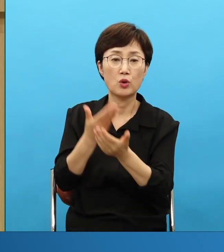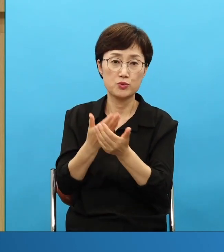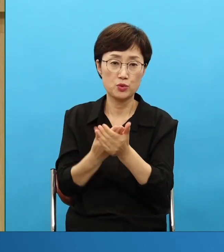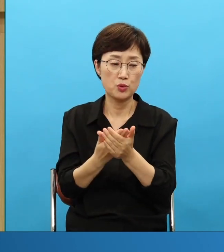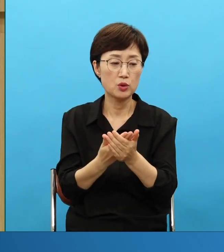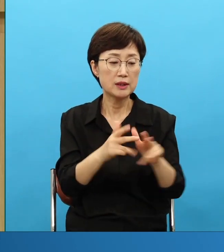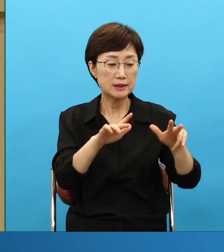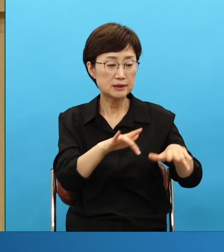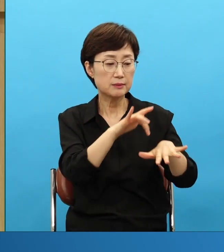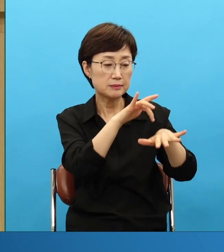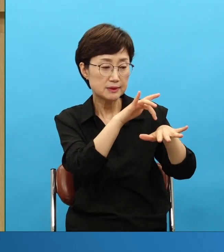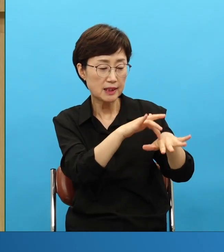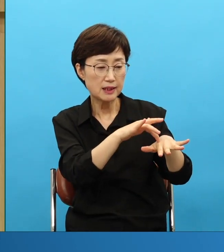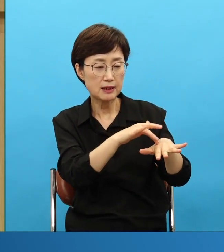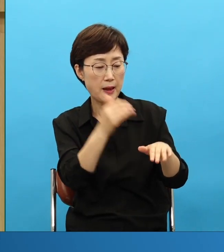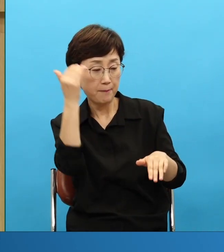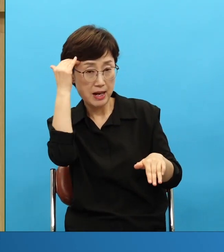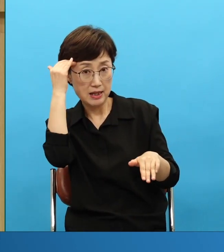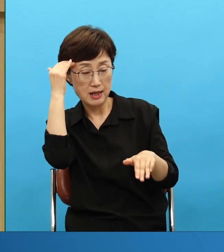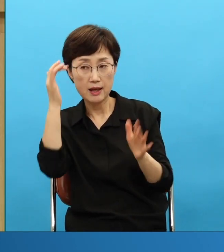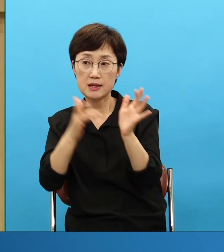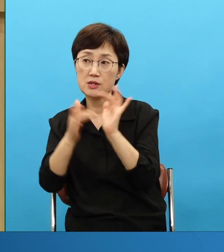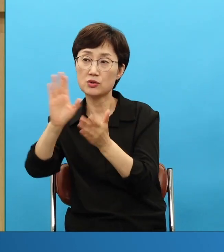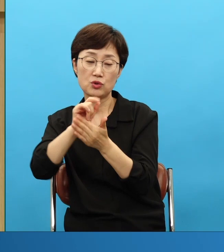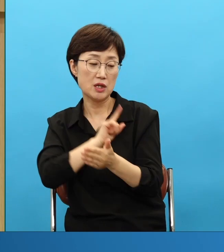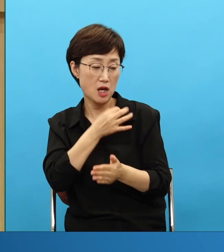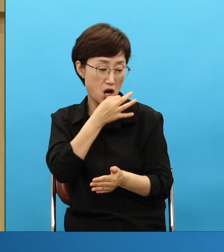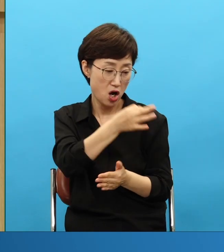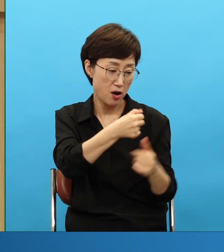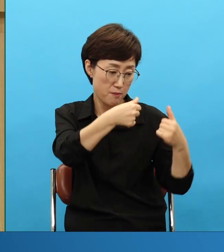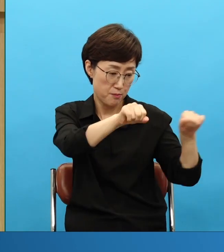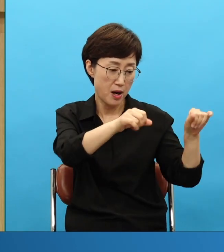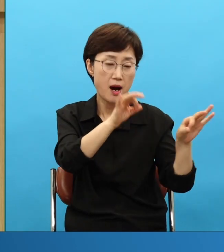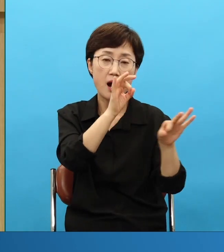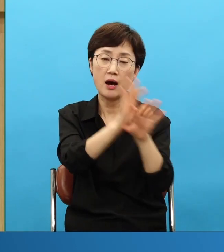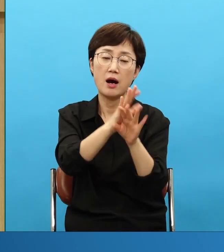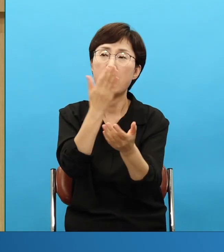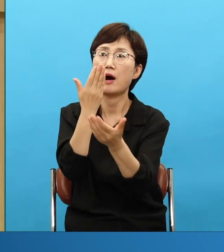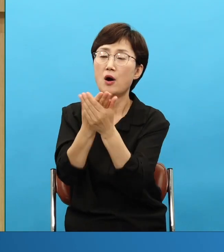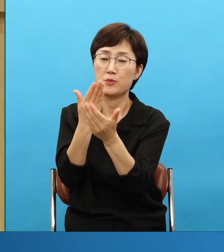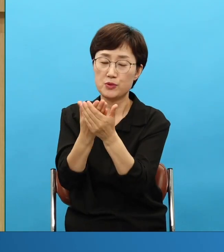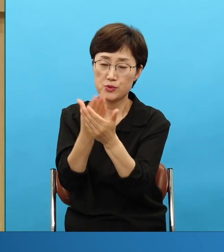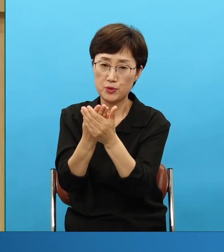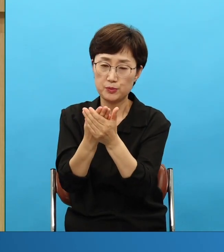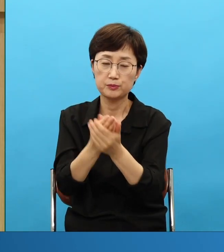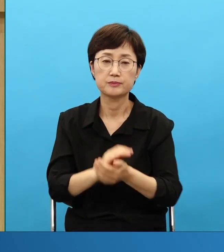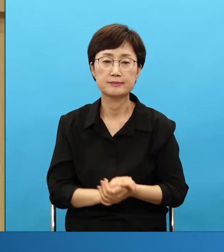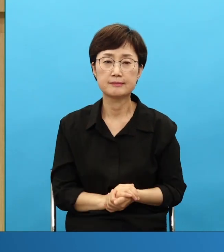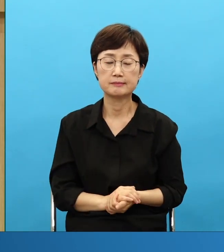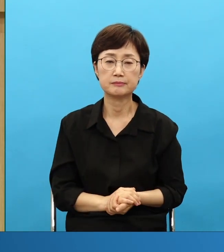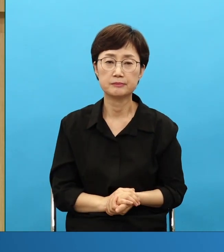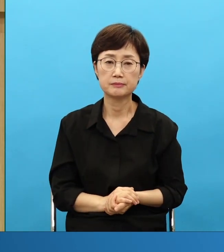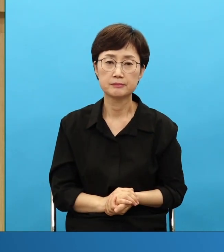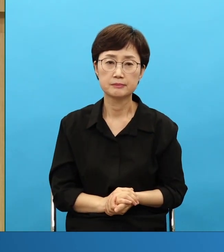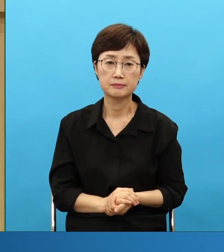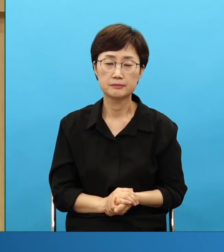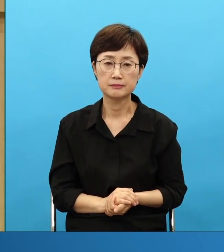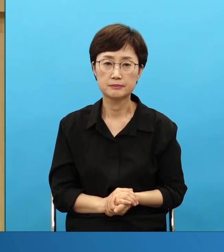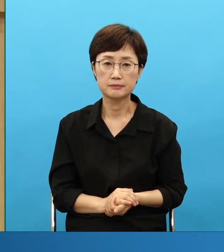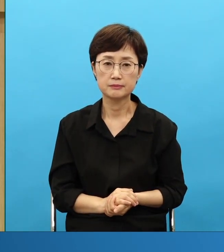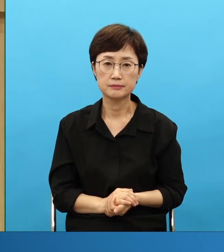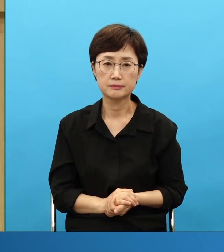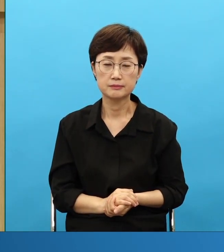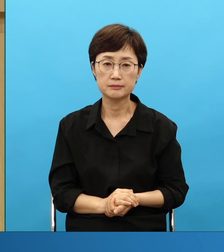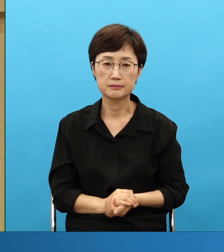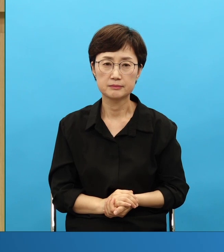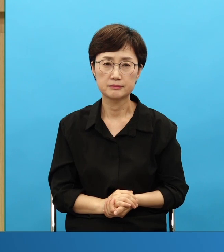지금 예수 그리스도의 이름으로 완전히 무너지는 시간이 되게 하옵소서. May your kingdom come upon this place and wherever we go.